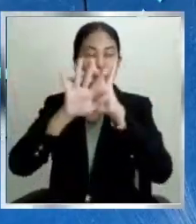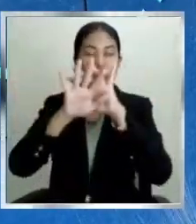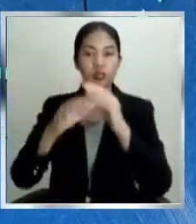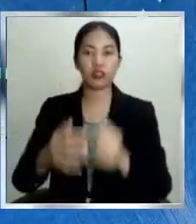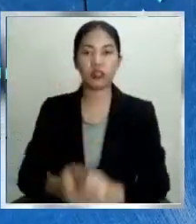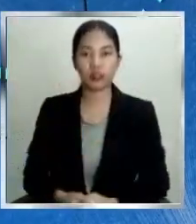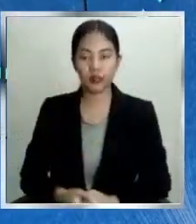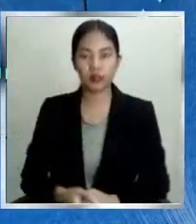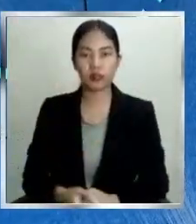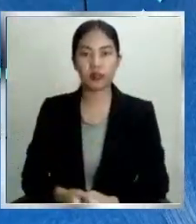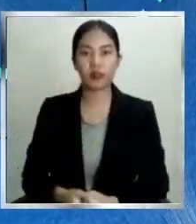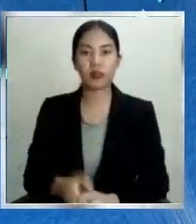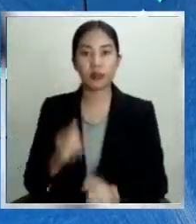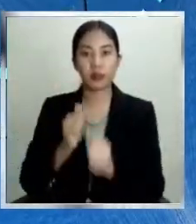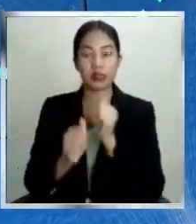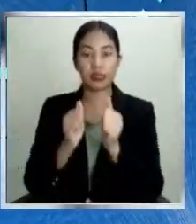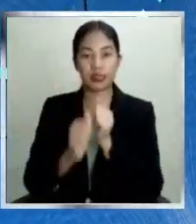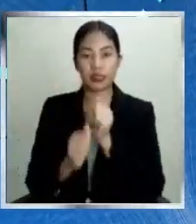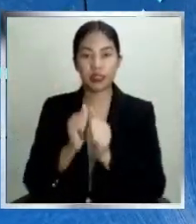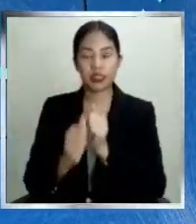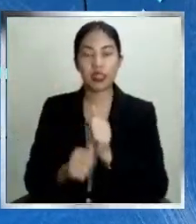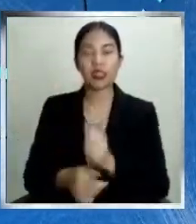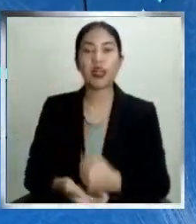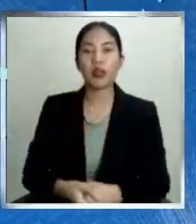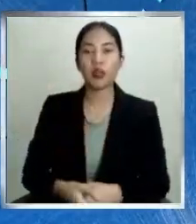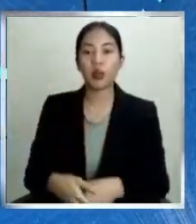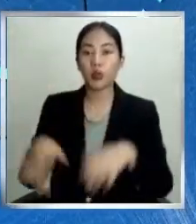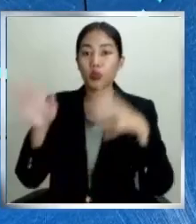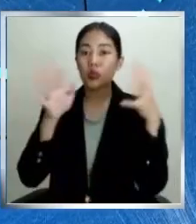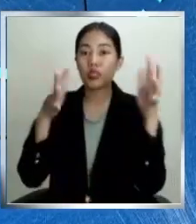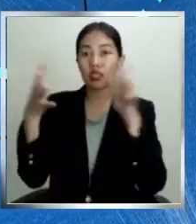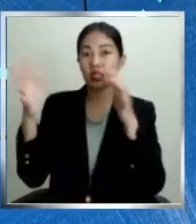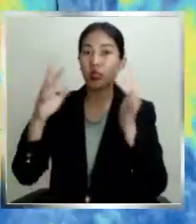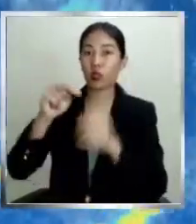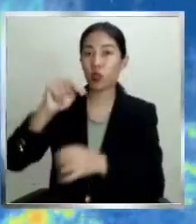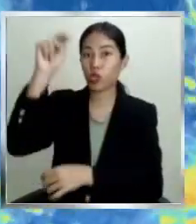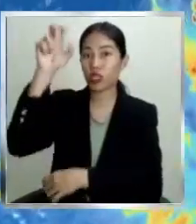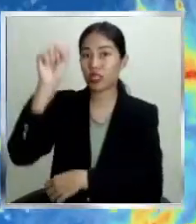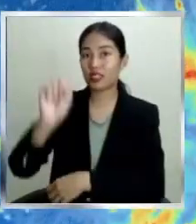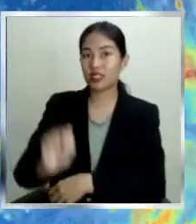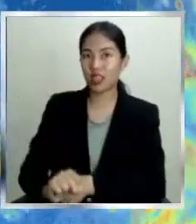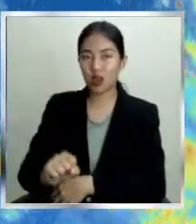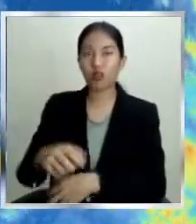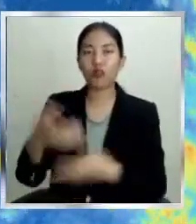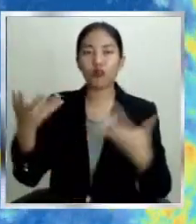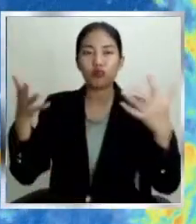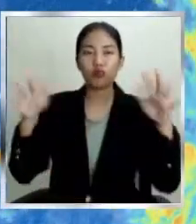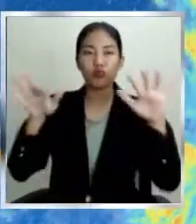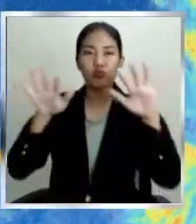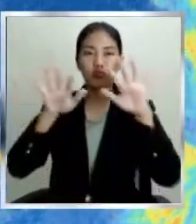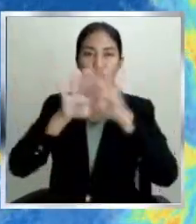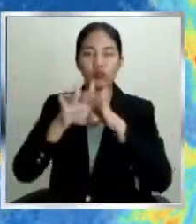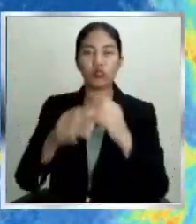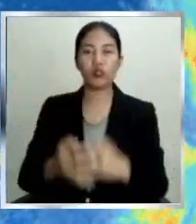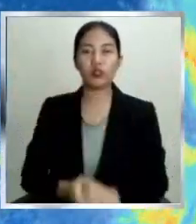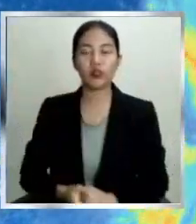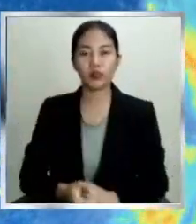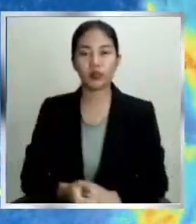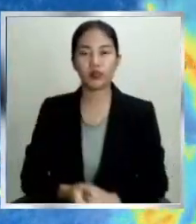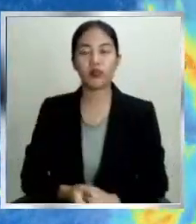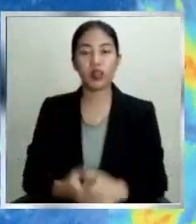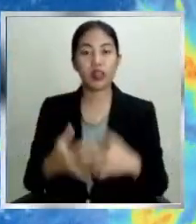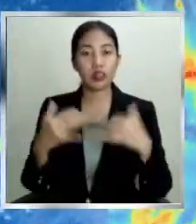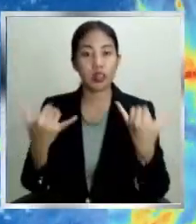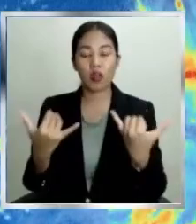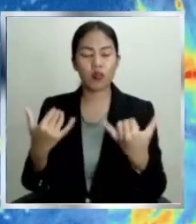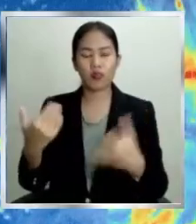saan nagsasalubong ang hangin mula sa Northern at Southern Hemisphere. Ayon sa PAGASA, sa ngayon ay wala pang namamataang sama ng panahon na